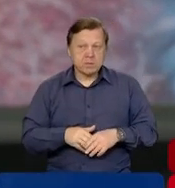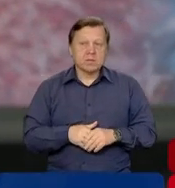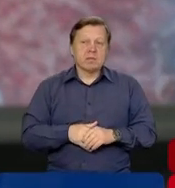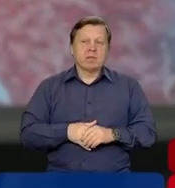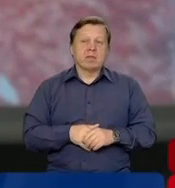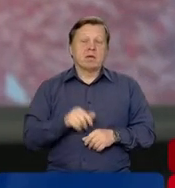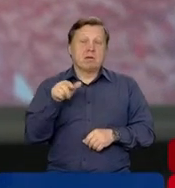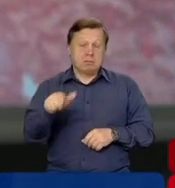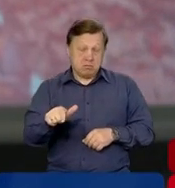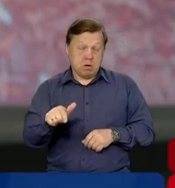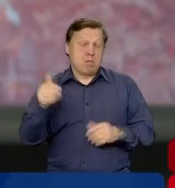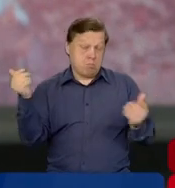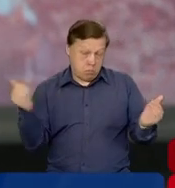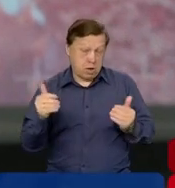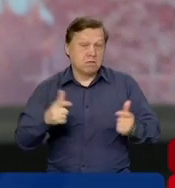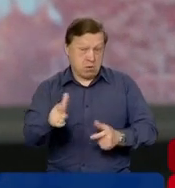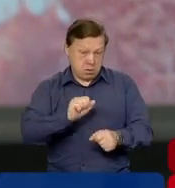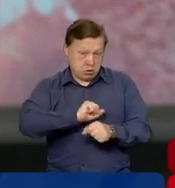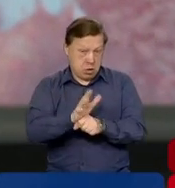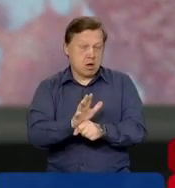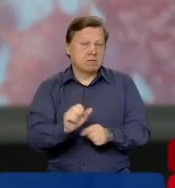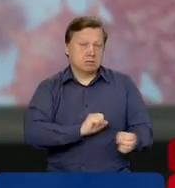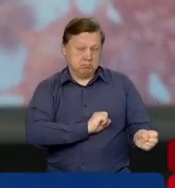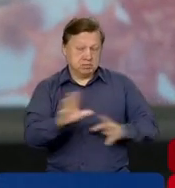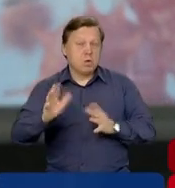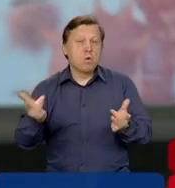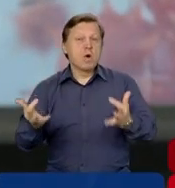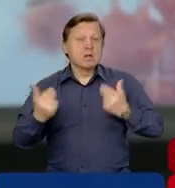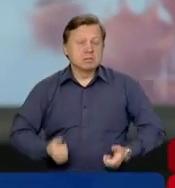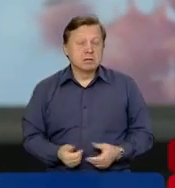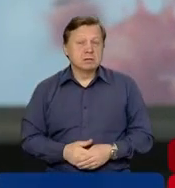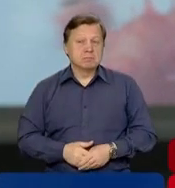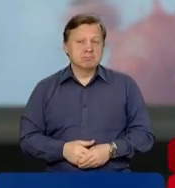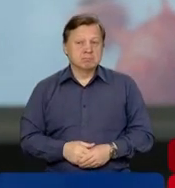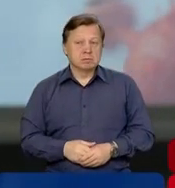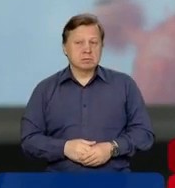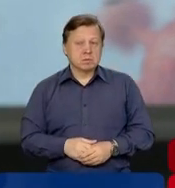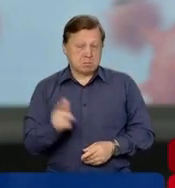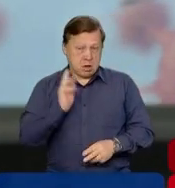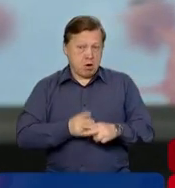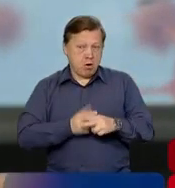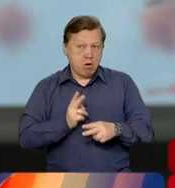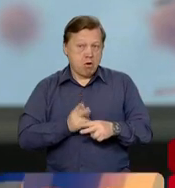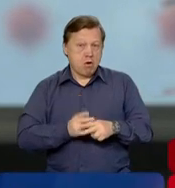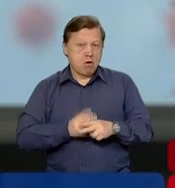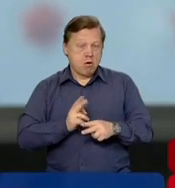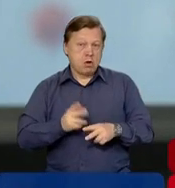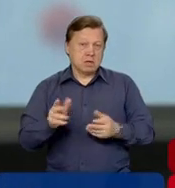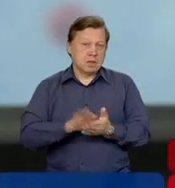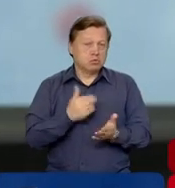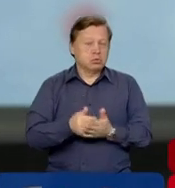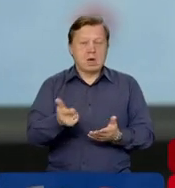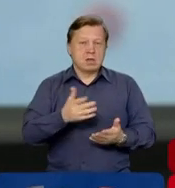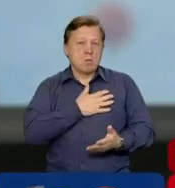na COVID-19 i może być cięższy przebieg też guzy, czy też choroba nowotworowa płuc, to czynnik